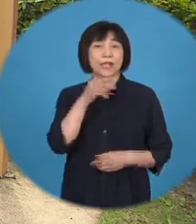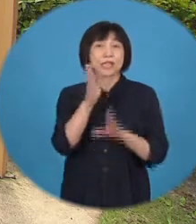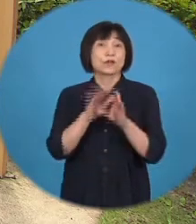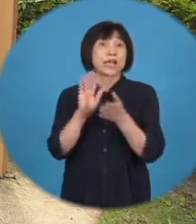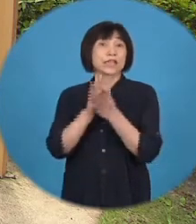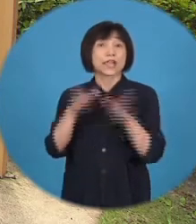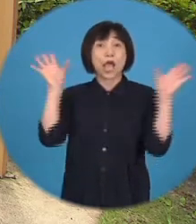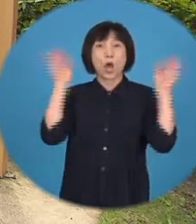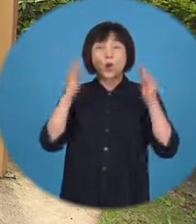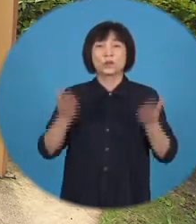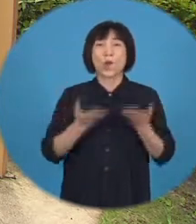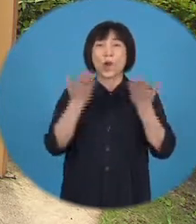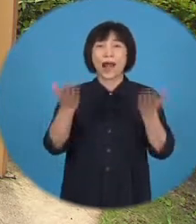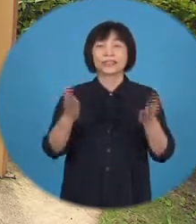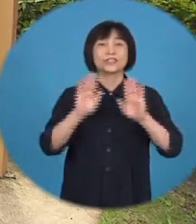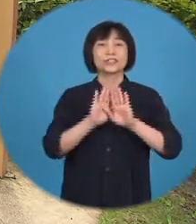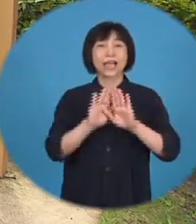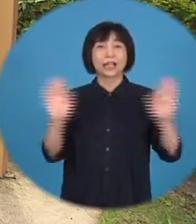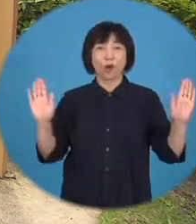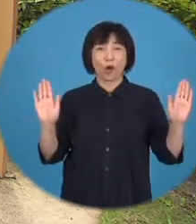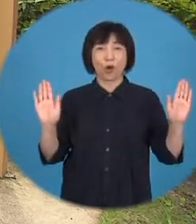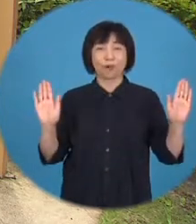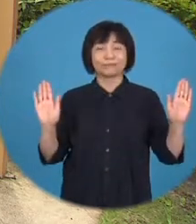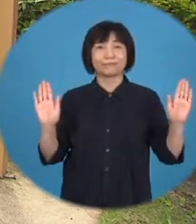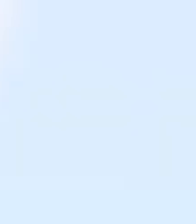岐阜県政ホットラインスタート。